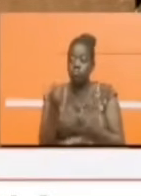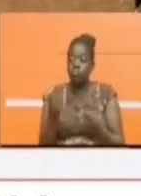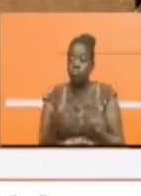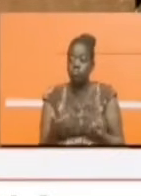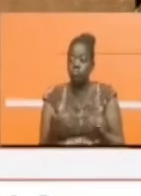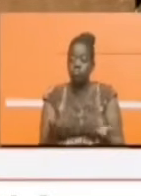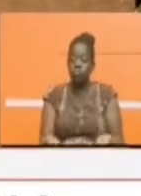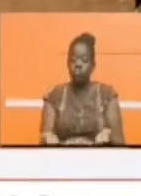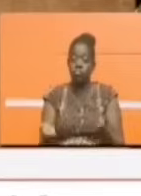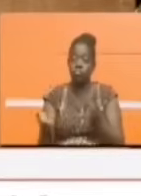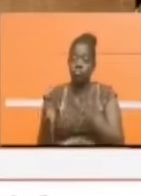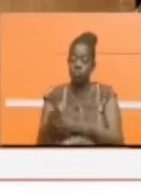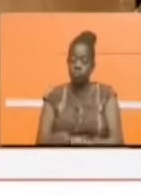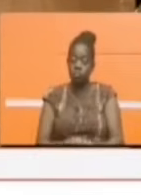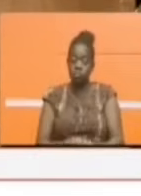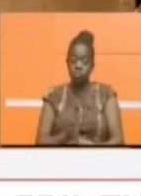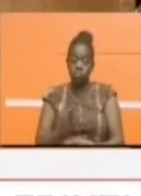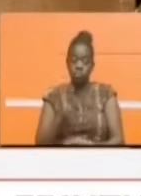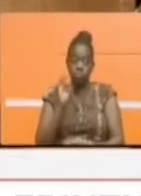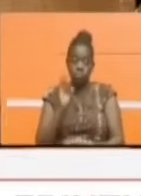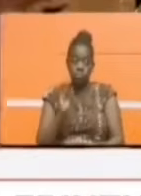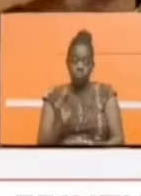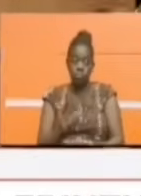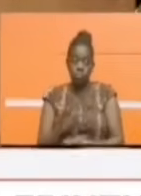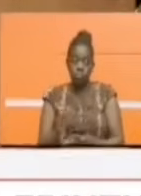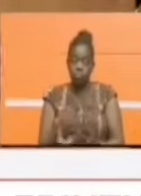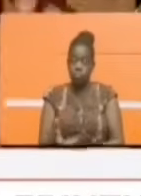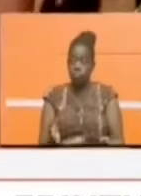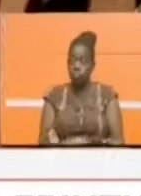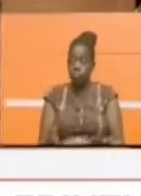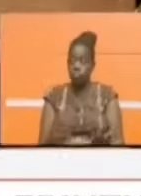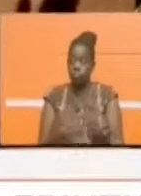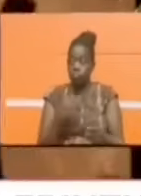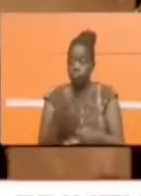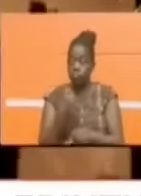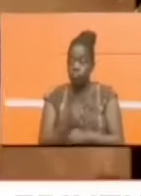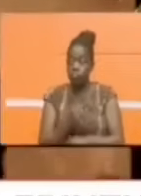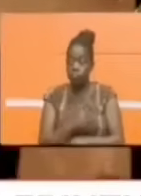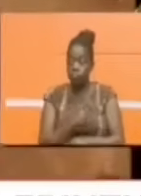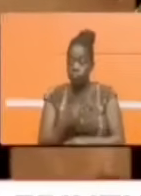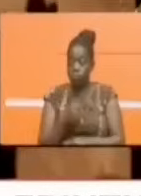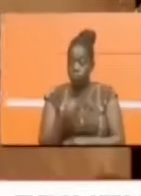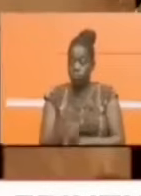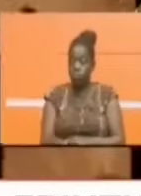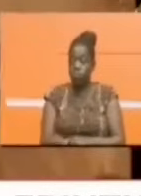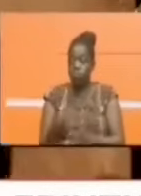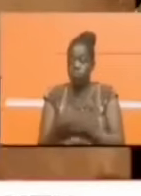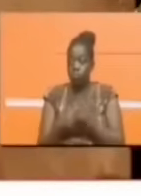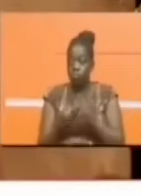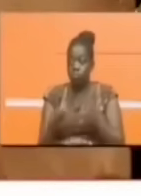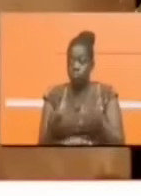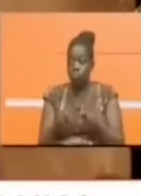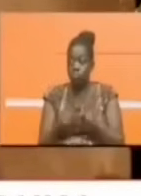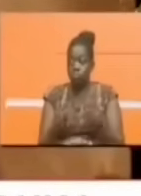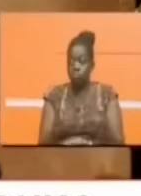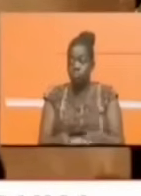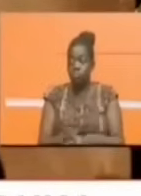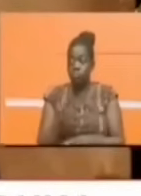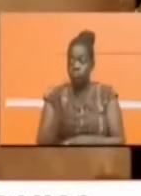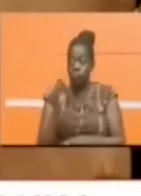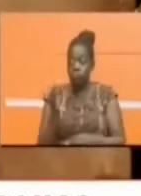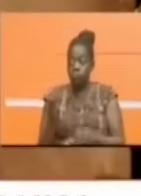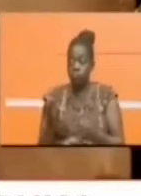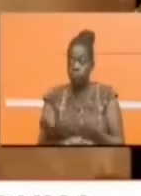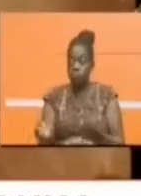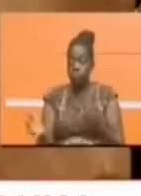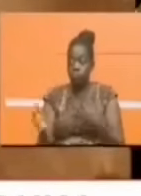zipu. Kati bwemukususumulula zipu omuwala age yali atula nangamba mama duka buyi asumuludde zipu